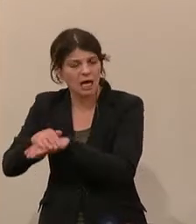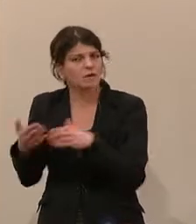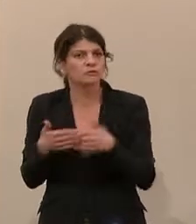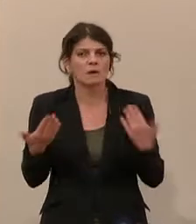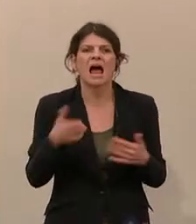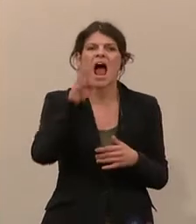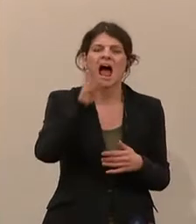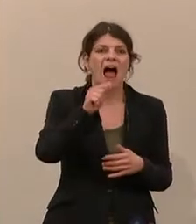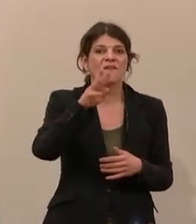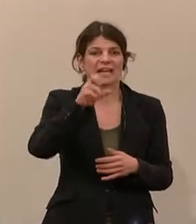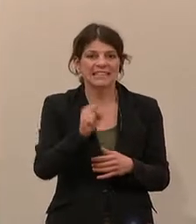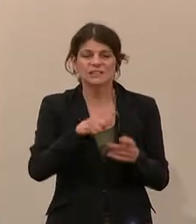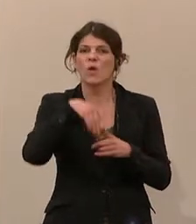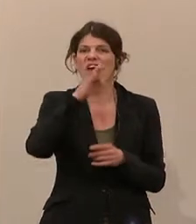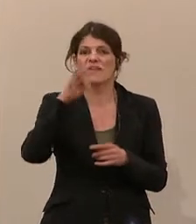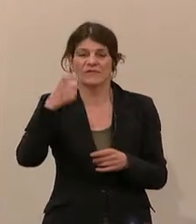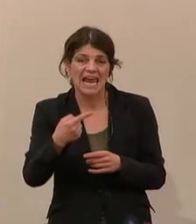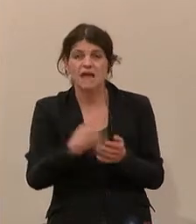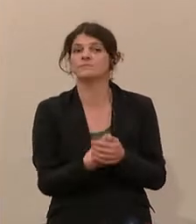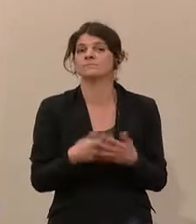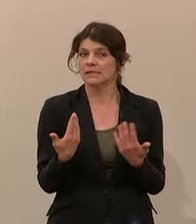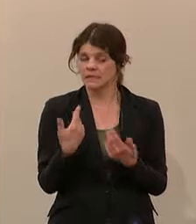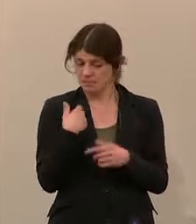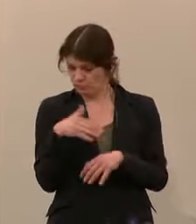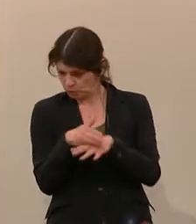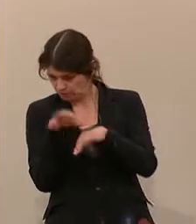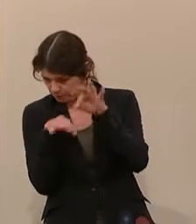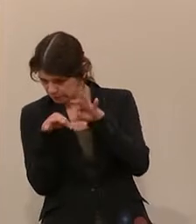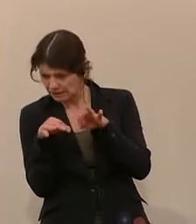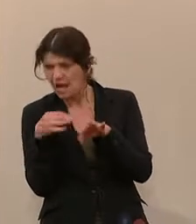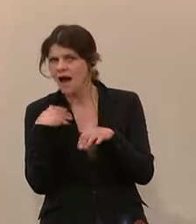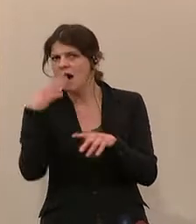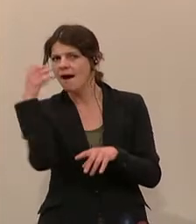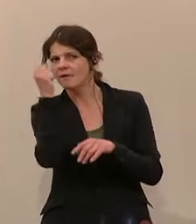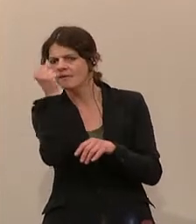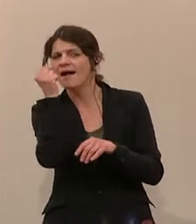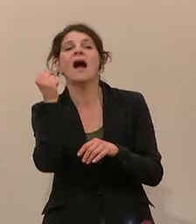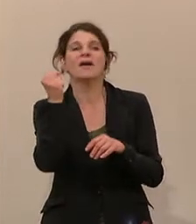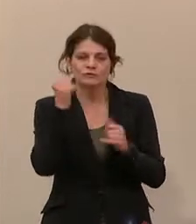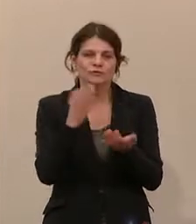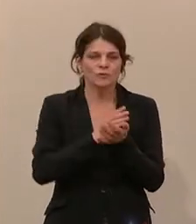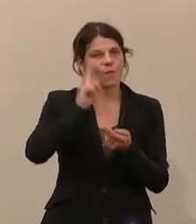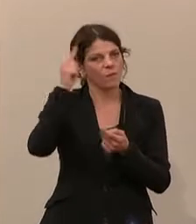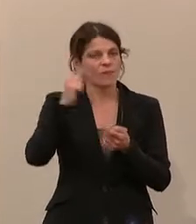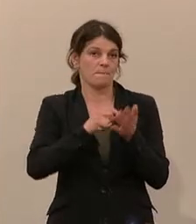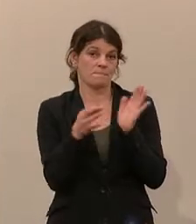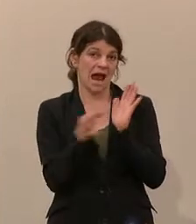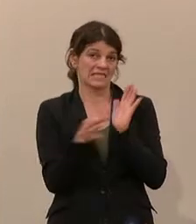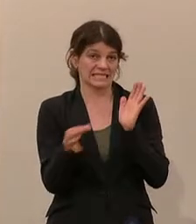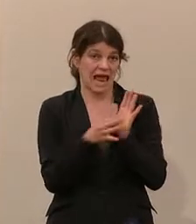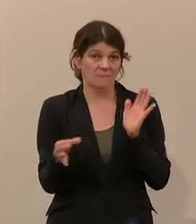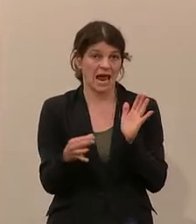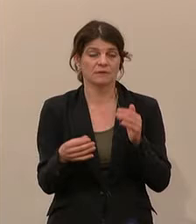das AWS und die FFG betrifft und Rückschlüsse. Da gibt es auch schon Maßnahmen. Erste